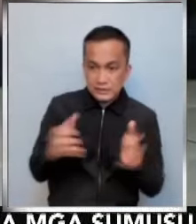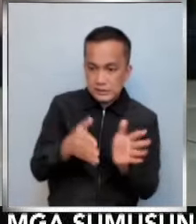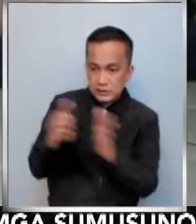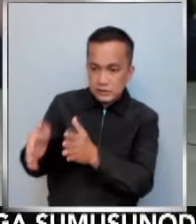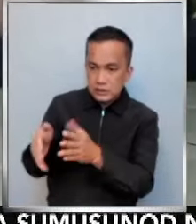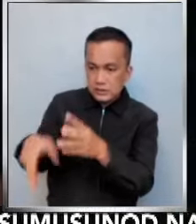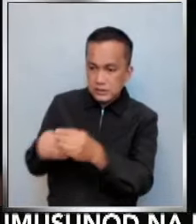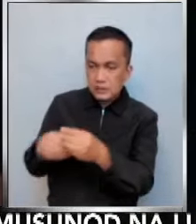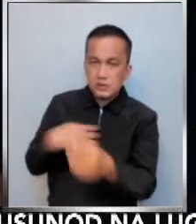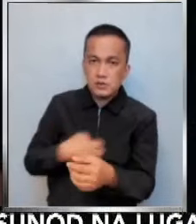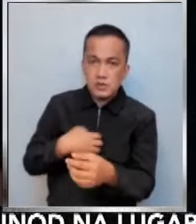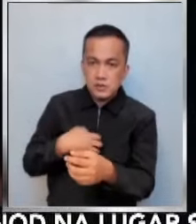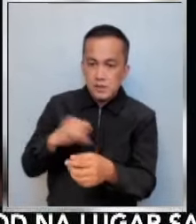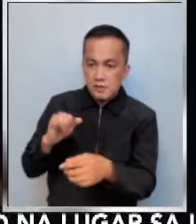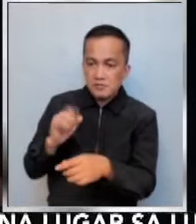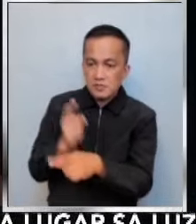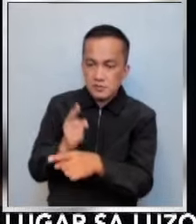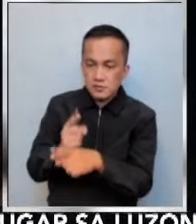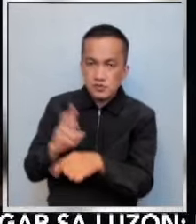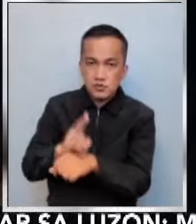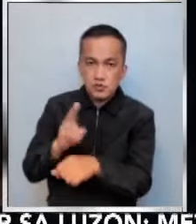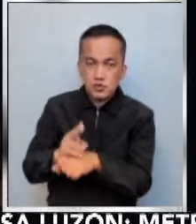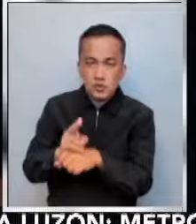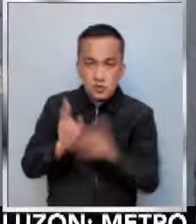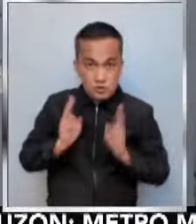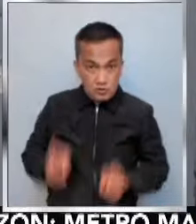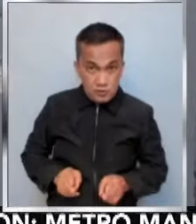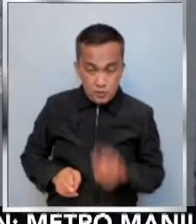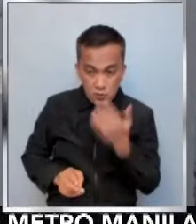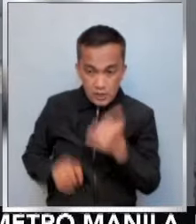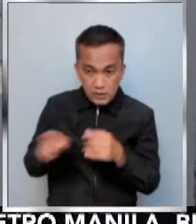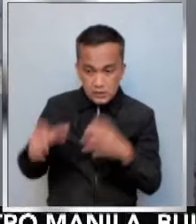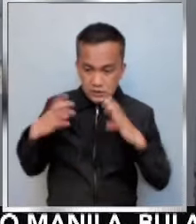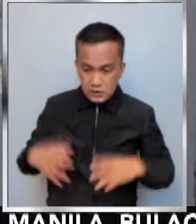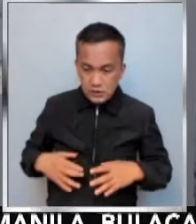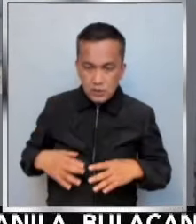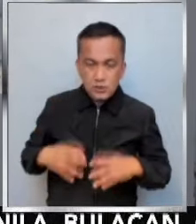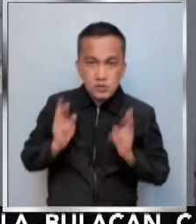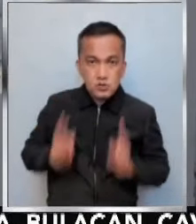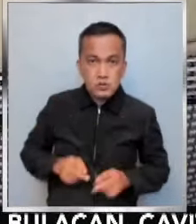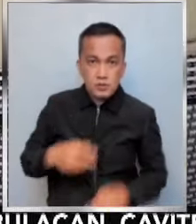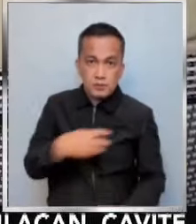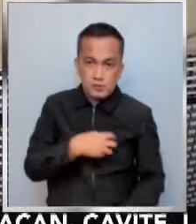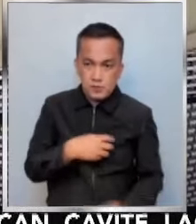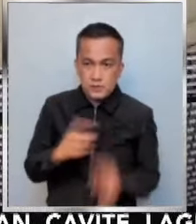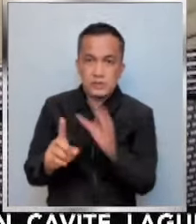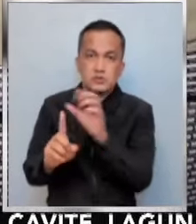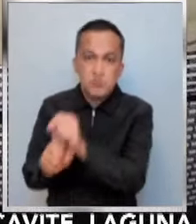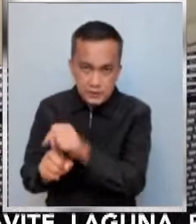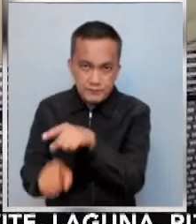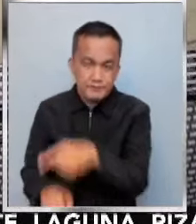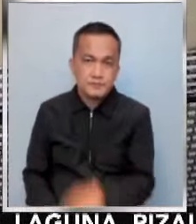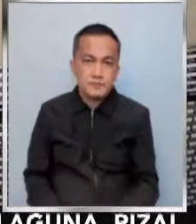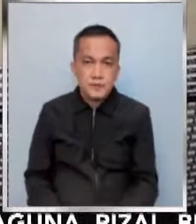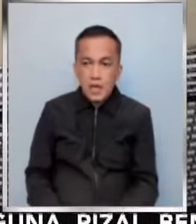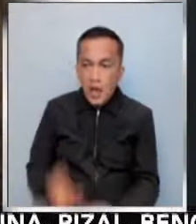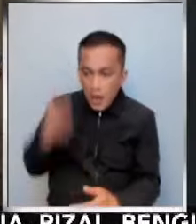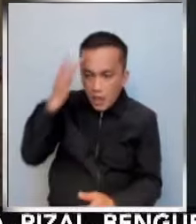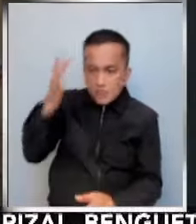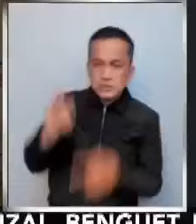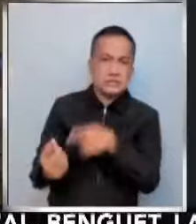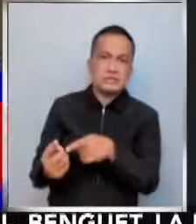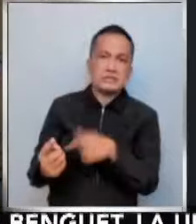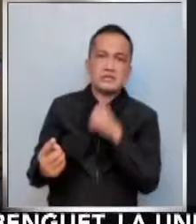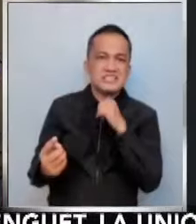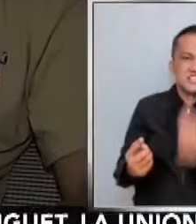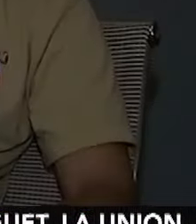reklamong improper use of insignia and uniform dahil sa suot nitong uniforme ng PNP nang arestuhin siya. Napag-alamang hindi naman siya pulis.